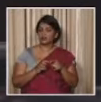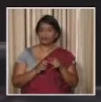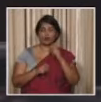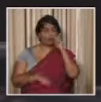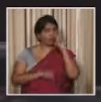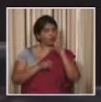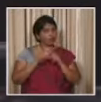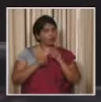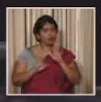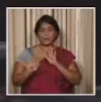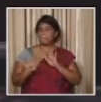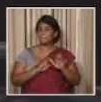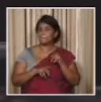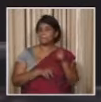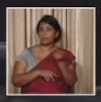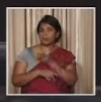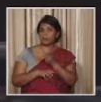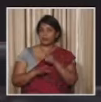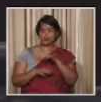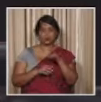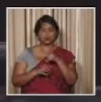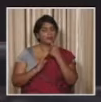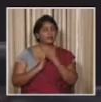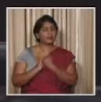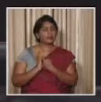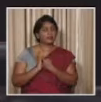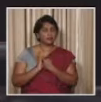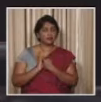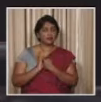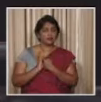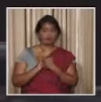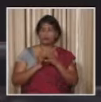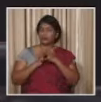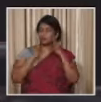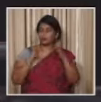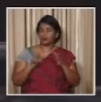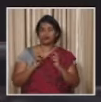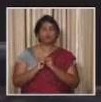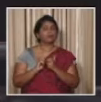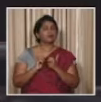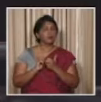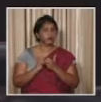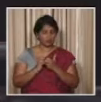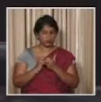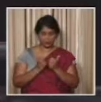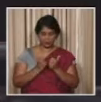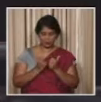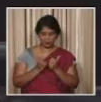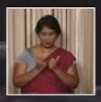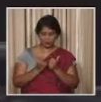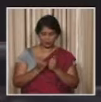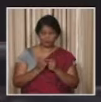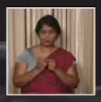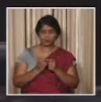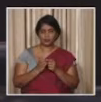පුරවැසියා සහ පාලකයා අතර තියෙන සමාජ සම්මුතිය තමයි ලොකුම අර්බුදයට පාත්‍ර වෙලා තියෙන්නේ.